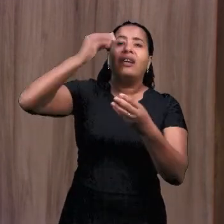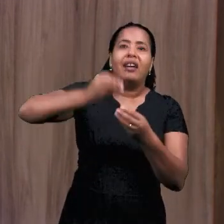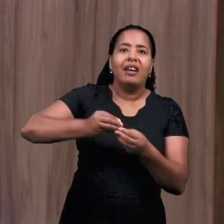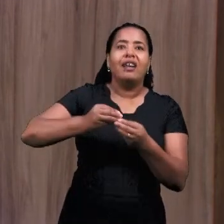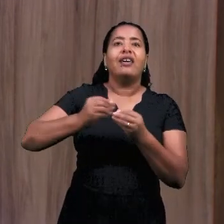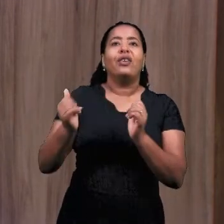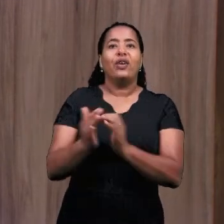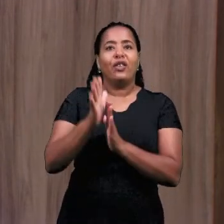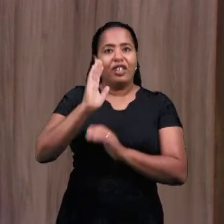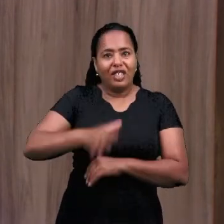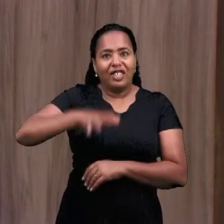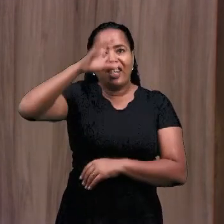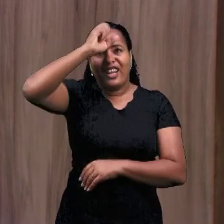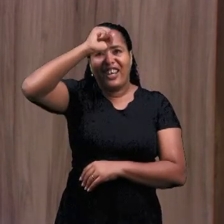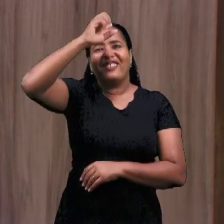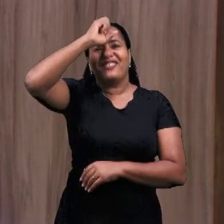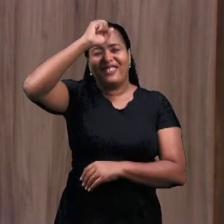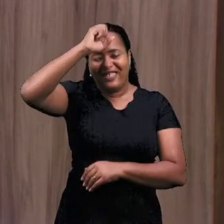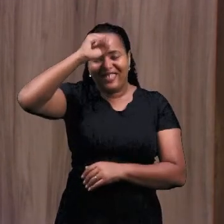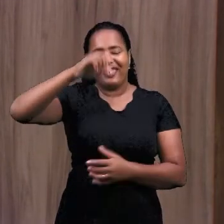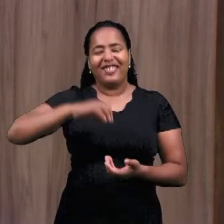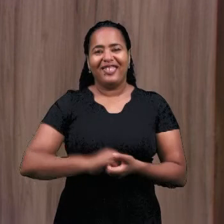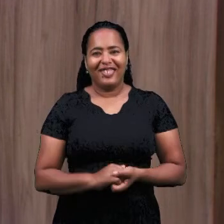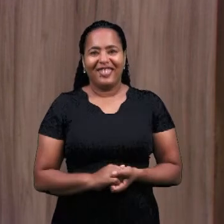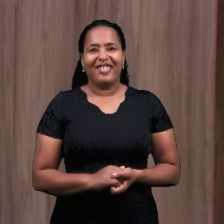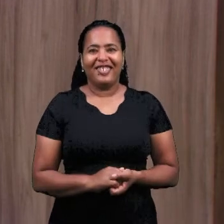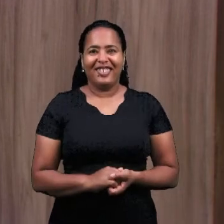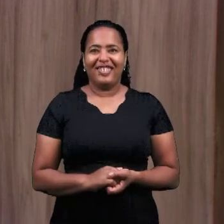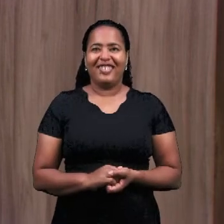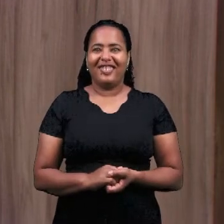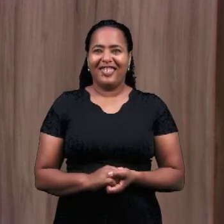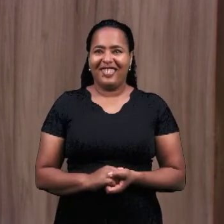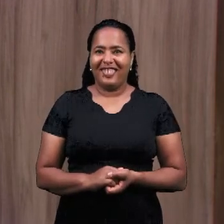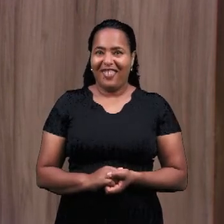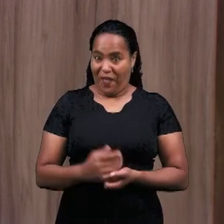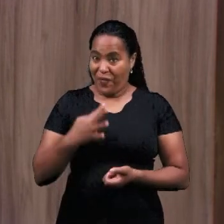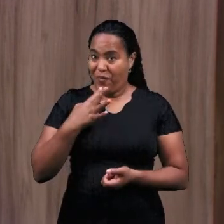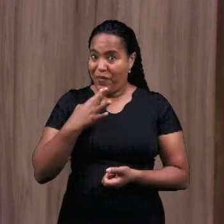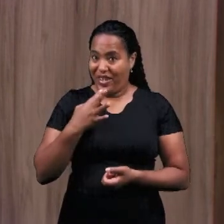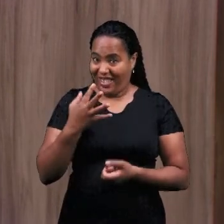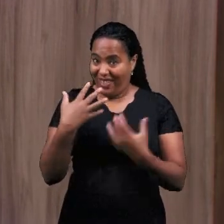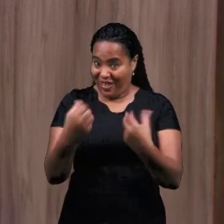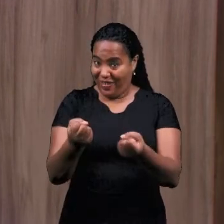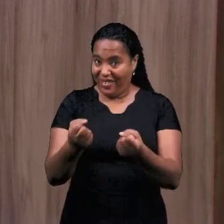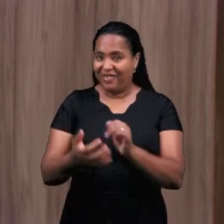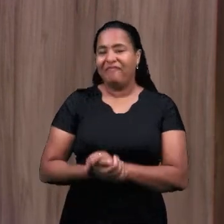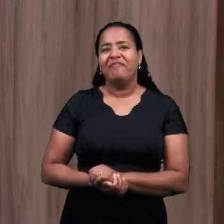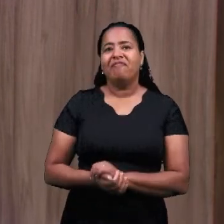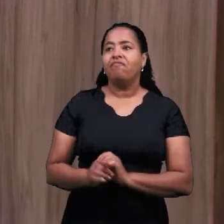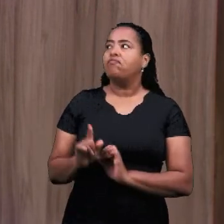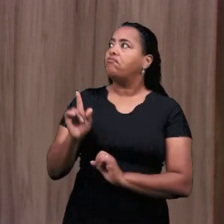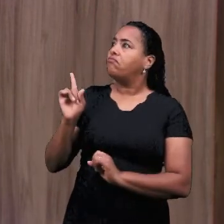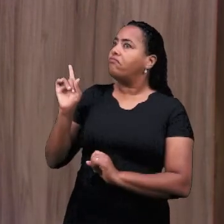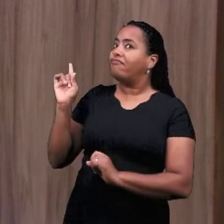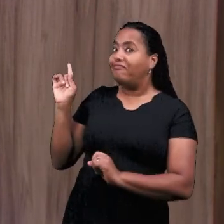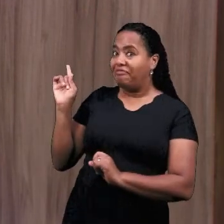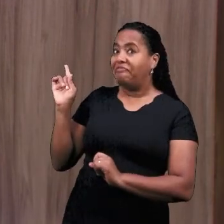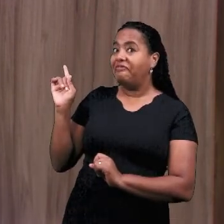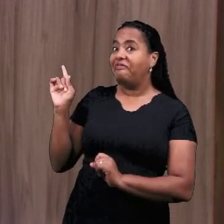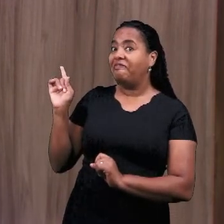louanges que nous avons déjà appris. Nous allons voir si vous savez qui c'est ce serviteur.